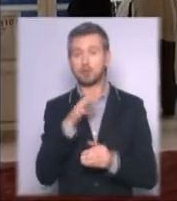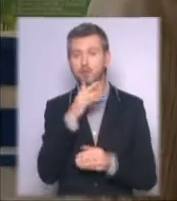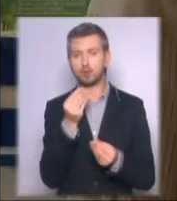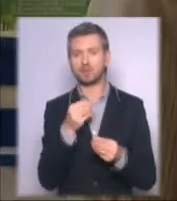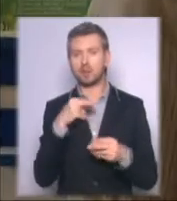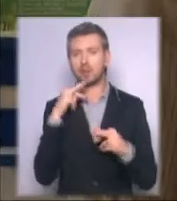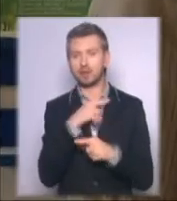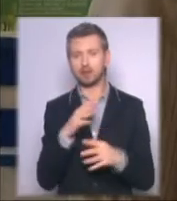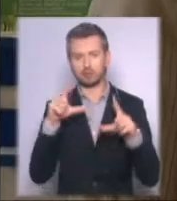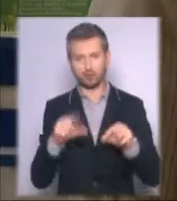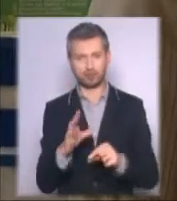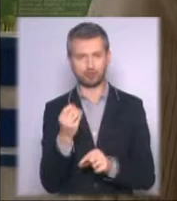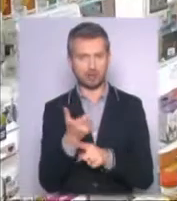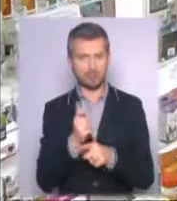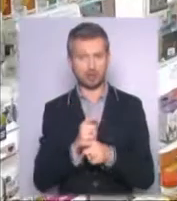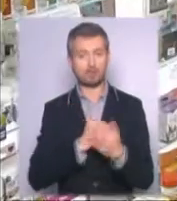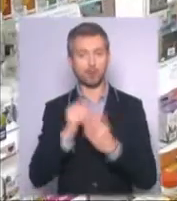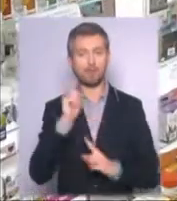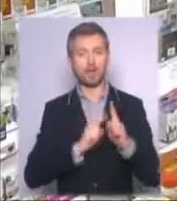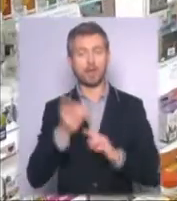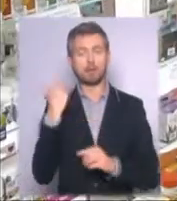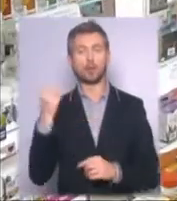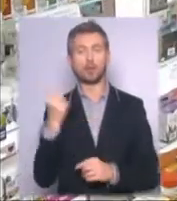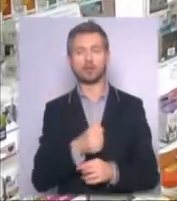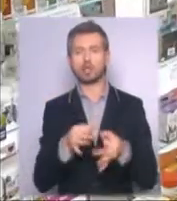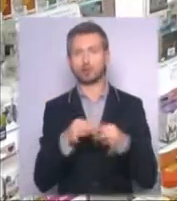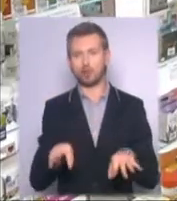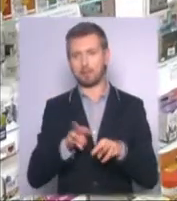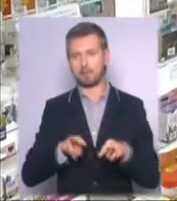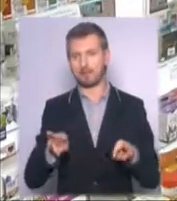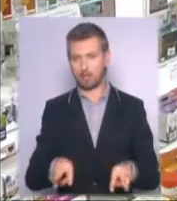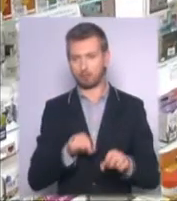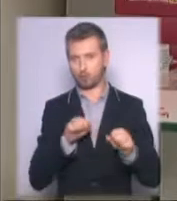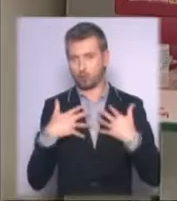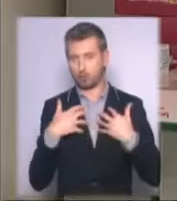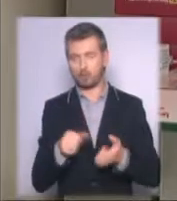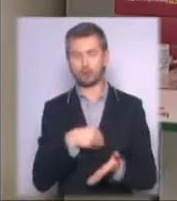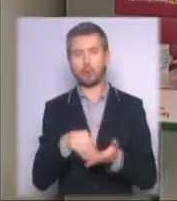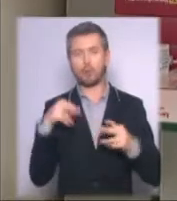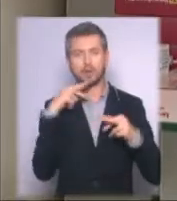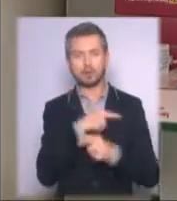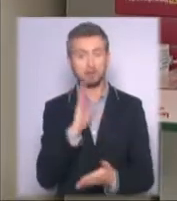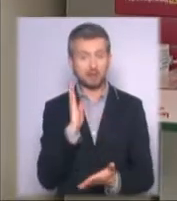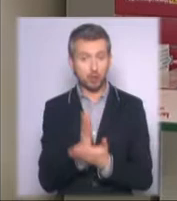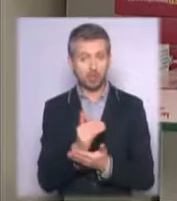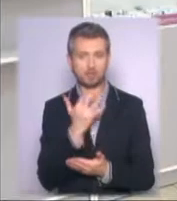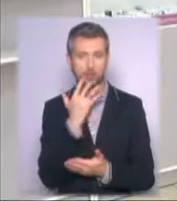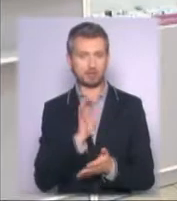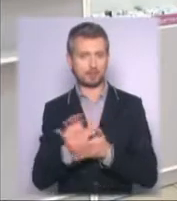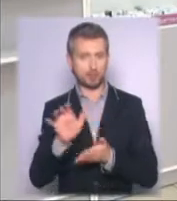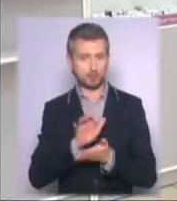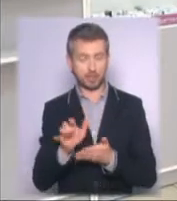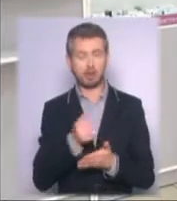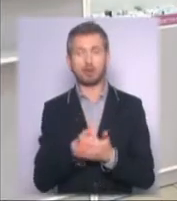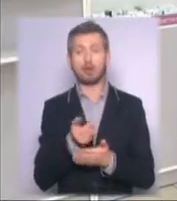знизиться ще більше. Верховна Рада минулого тижня дозволила МОЗу закуповувати препарати безпосередньо в іноземних виробників. До цього